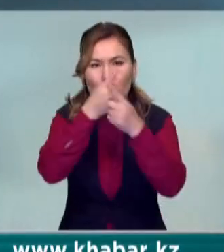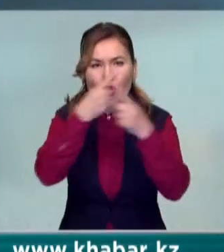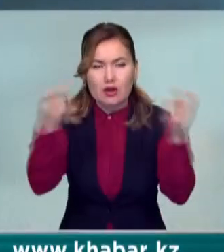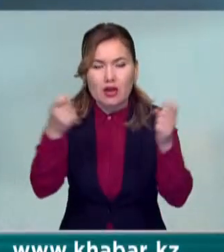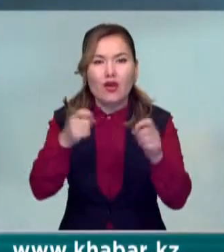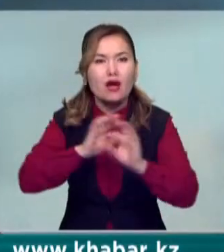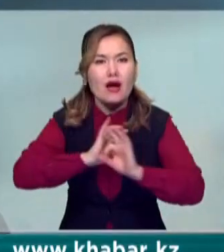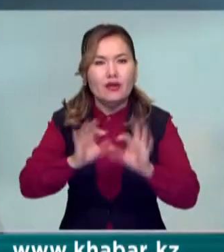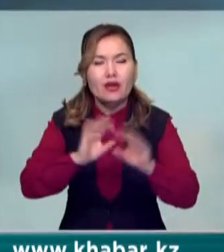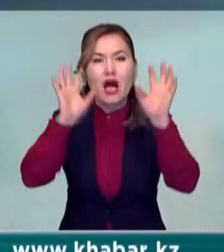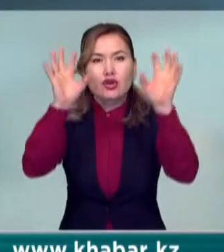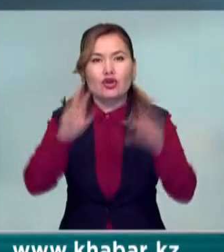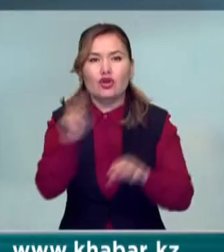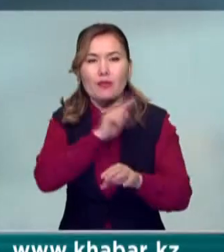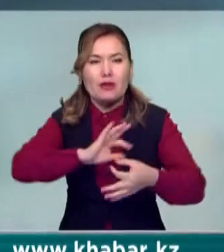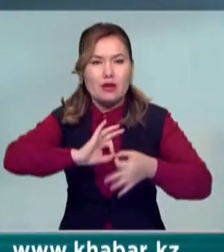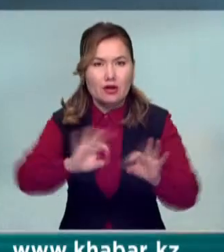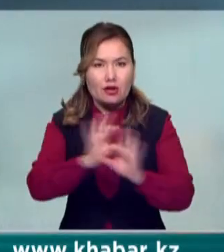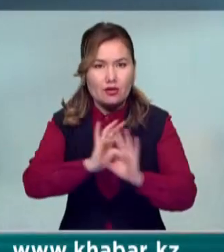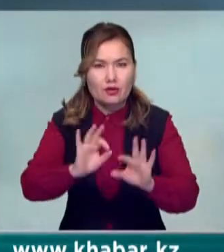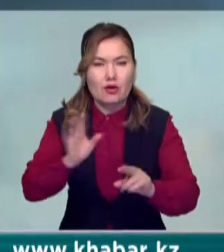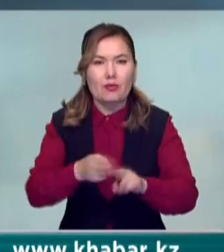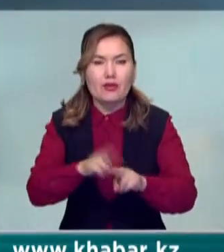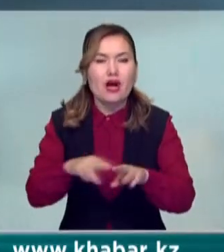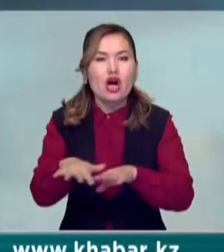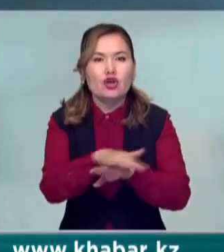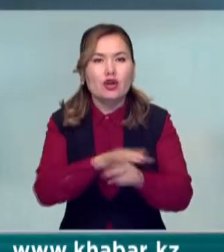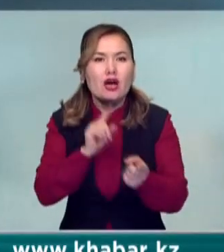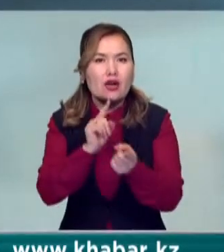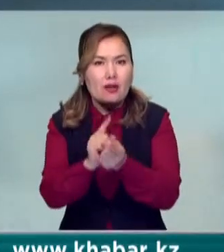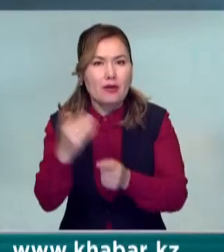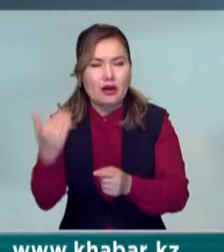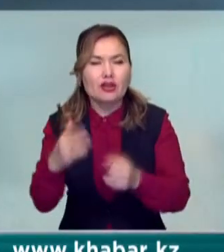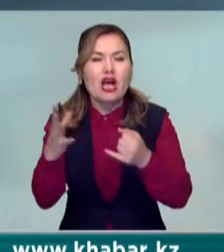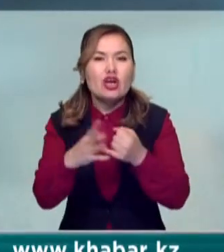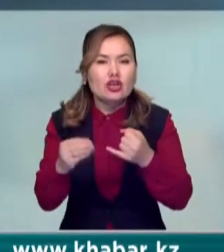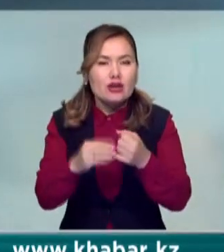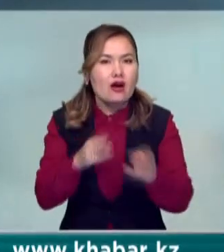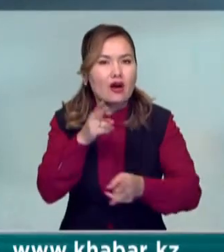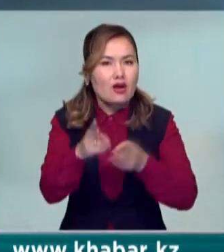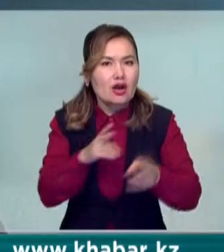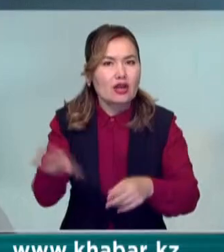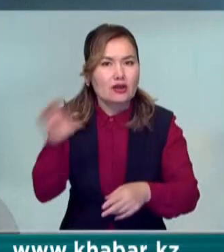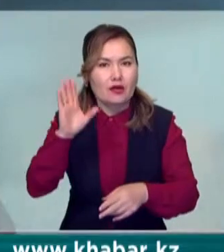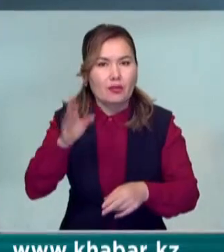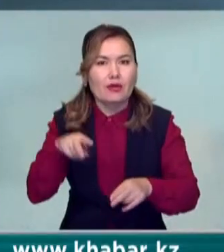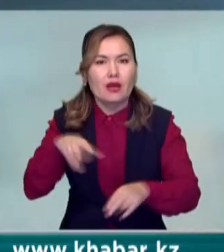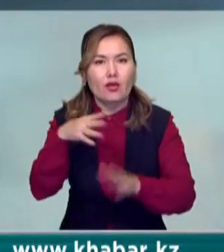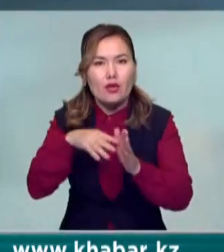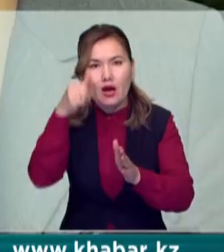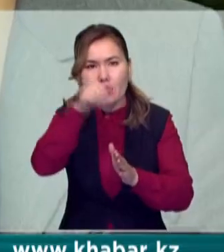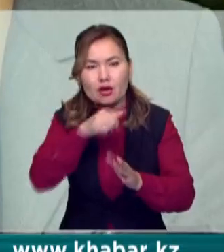және заңнамалық жұмыс туралы ақпарат беріледі. Жұртшылықтың жер-жердегі мұң мұқтажын тыңдап қайтады. 2019